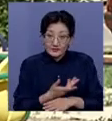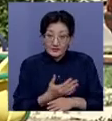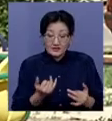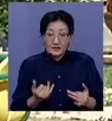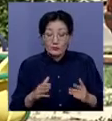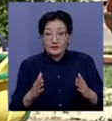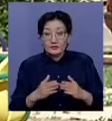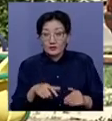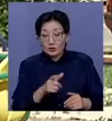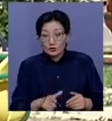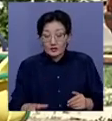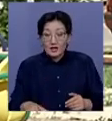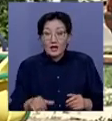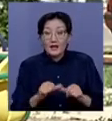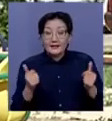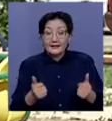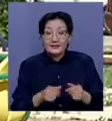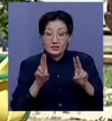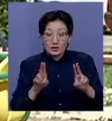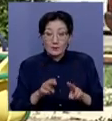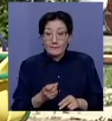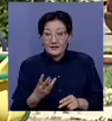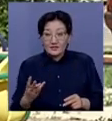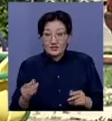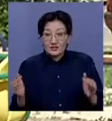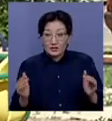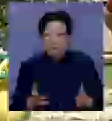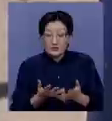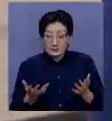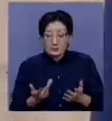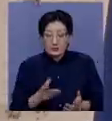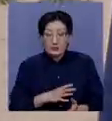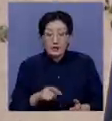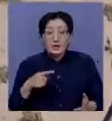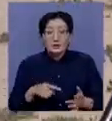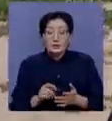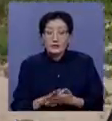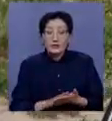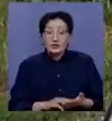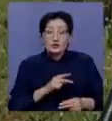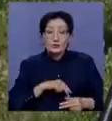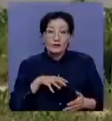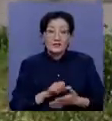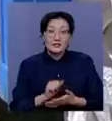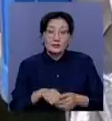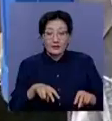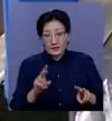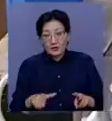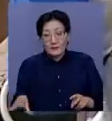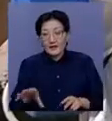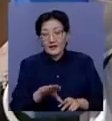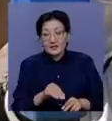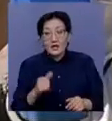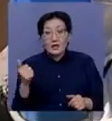Қазір тұрғындар үшін карантиндік талаптар біршама жеңілдеген. Қаланы залалсыздандыру жұмыстарымен айналысатын мамандардың бәрі